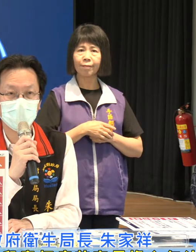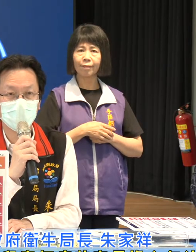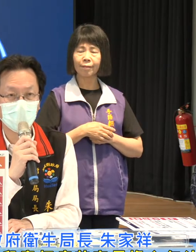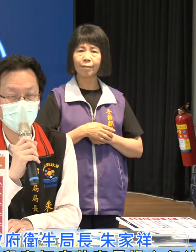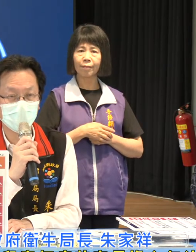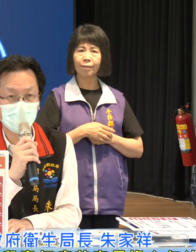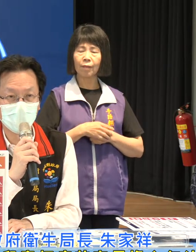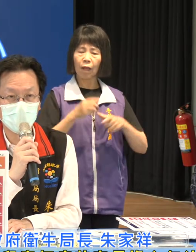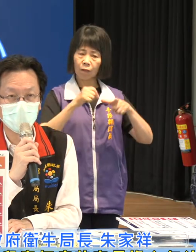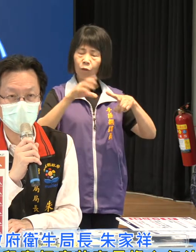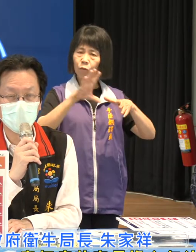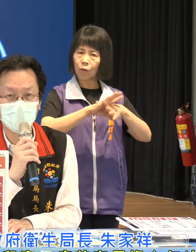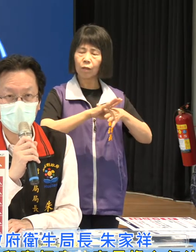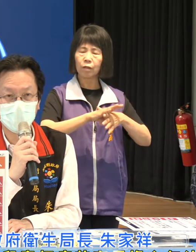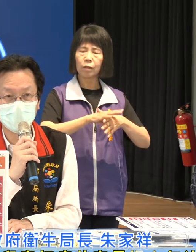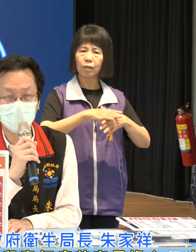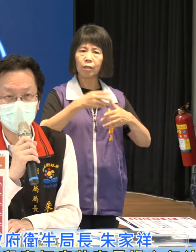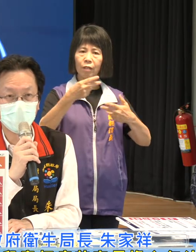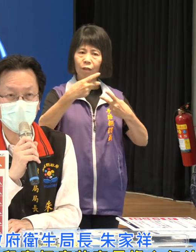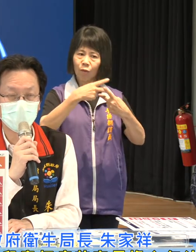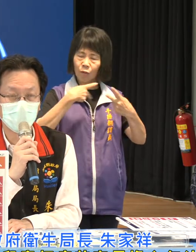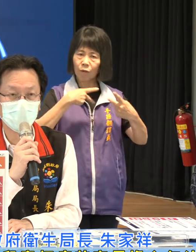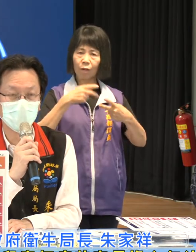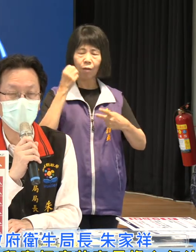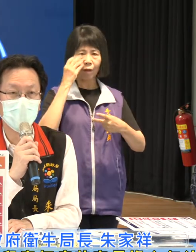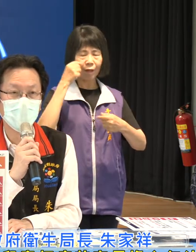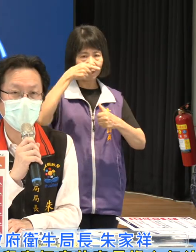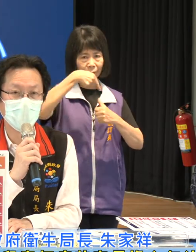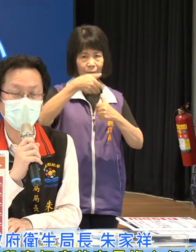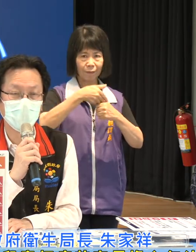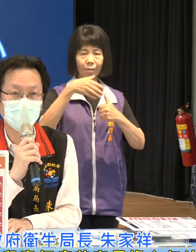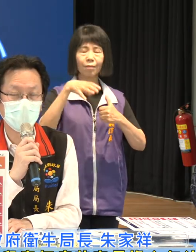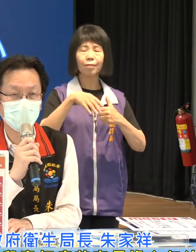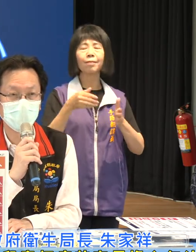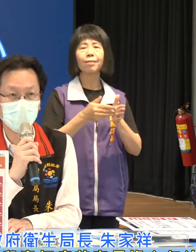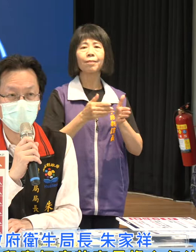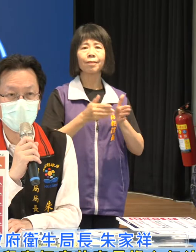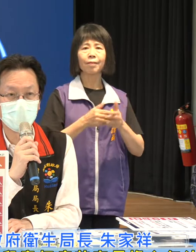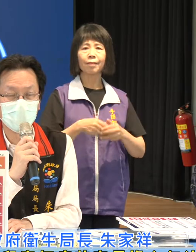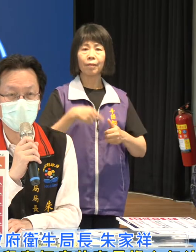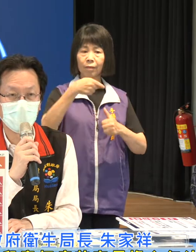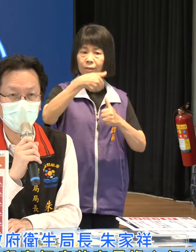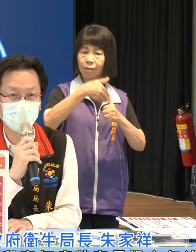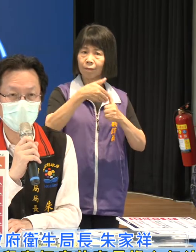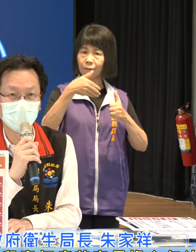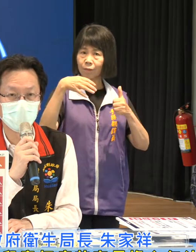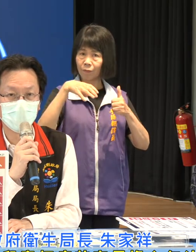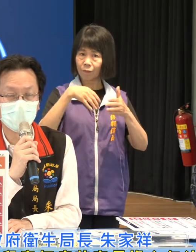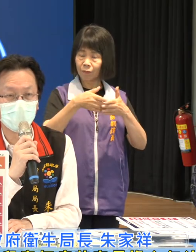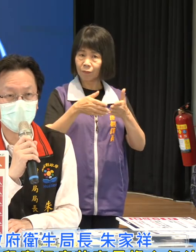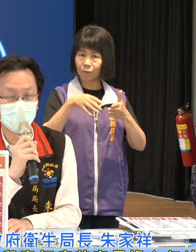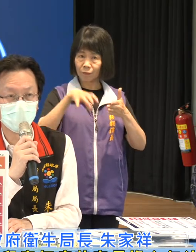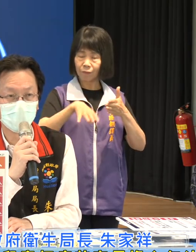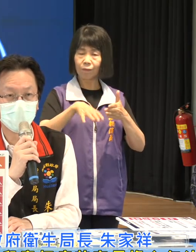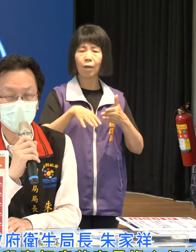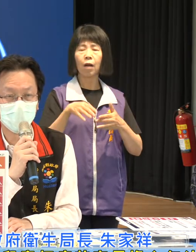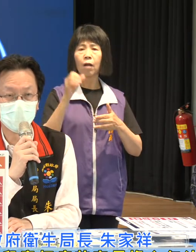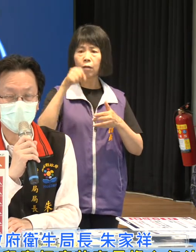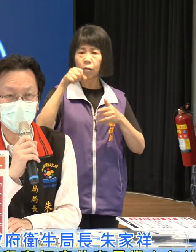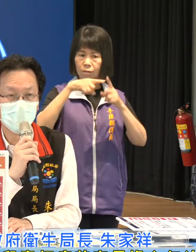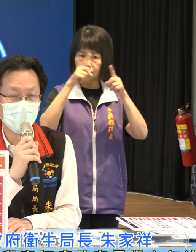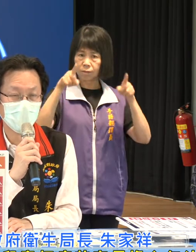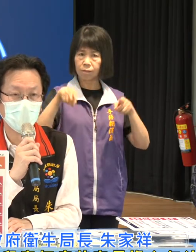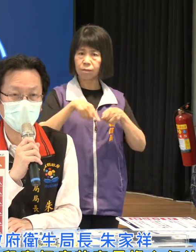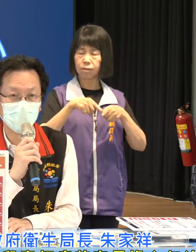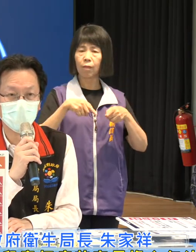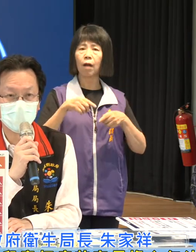个公文到达我们花莲县教育处，那所以教育处也会发这个所谓的同意书跟说明